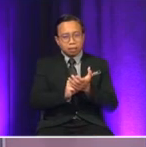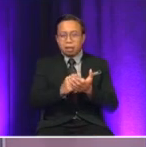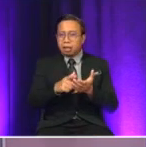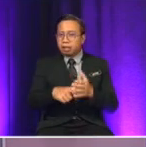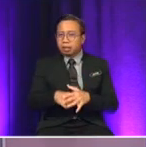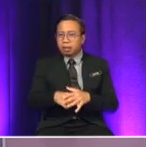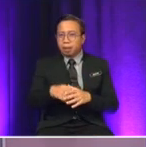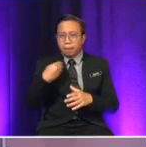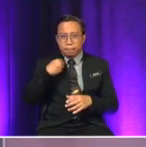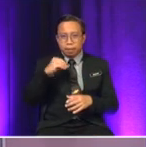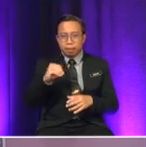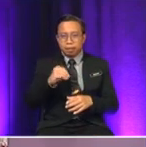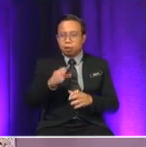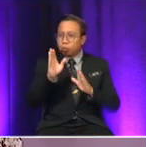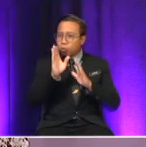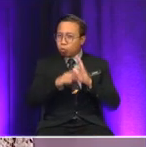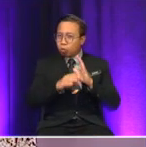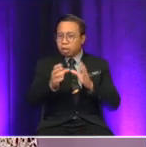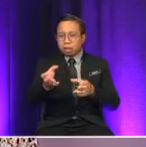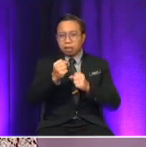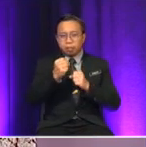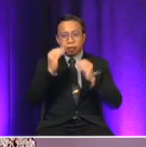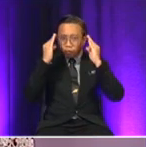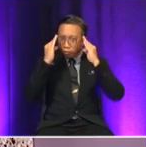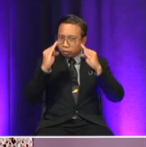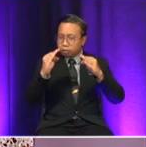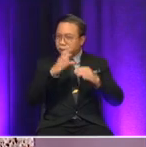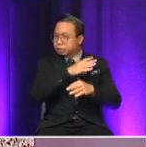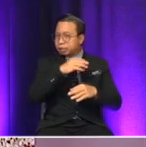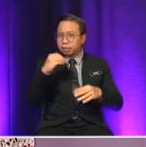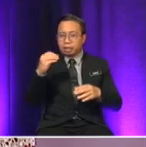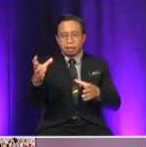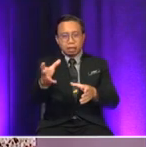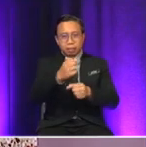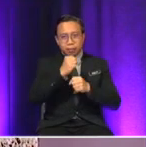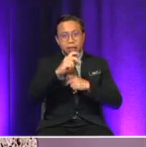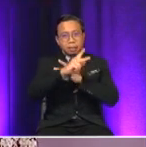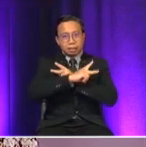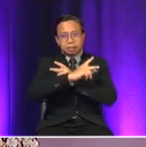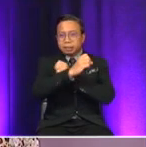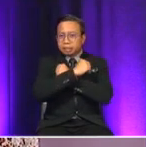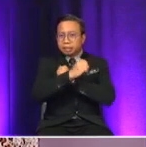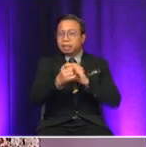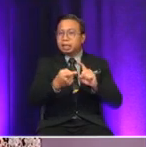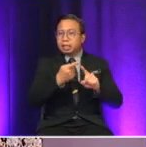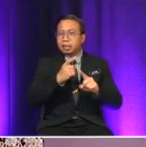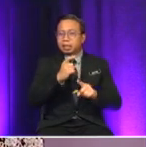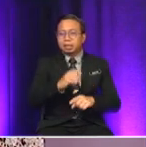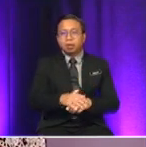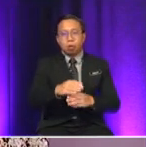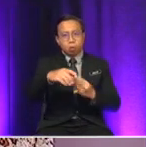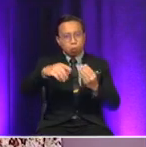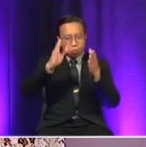ini, mereka sebenarnya kurang mendapat perhatian dan juga kurang mendapat kasih sayang daripada orang yang berada